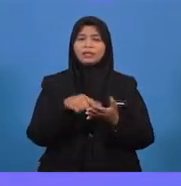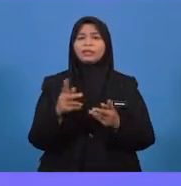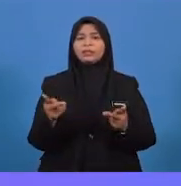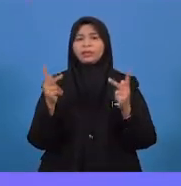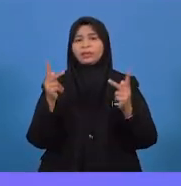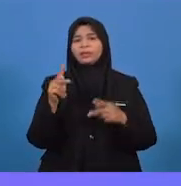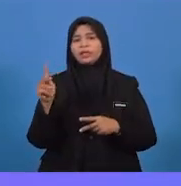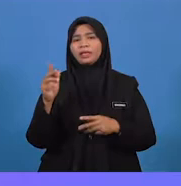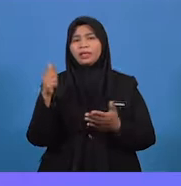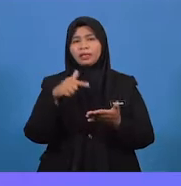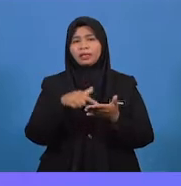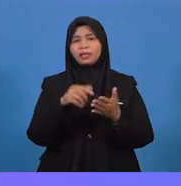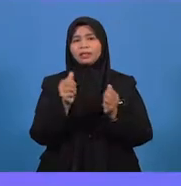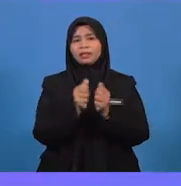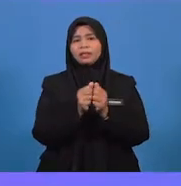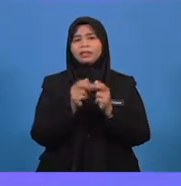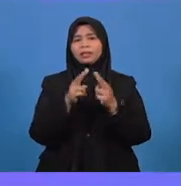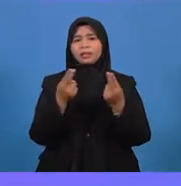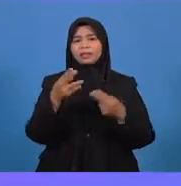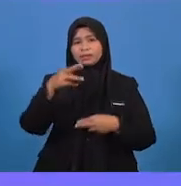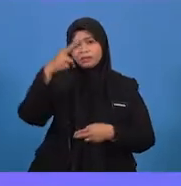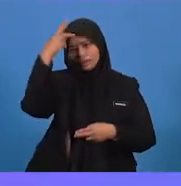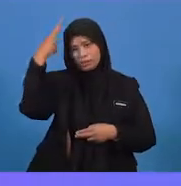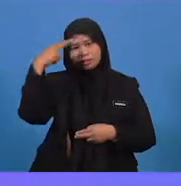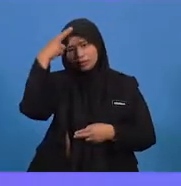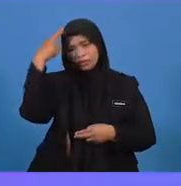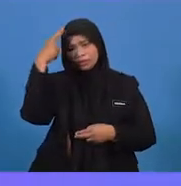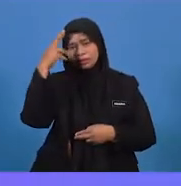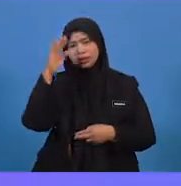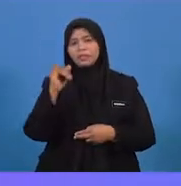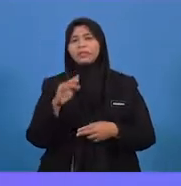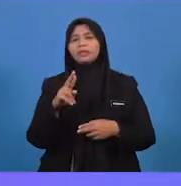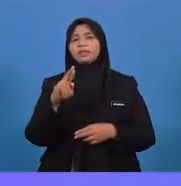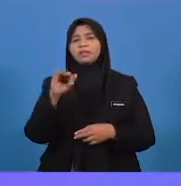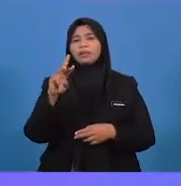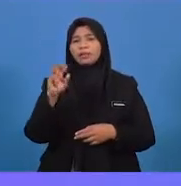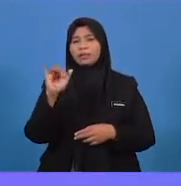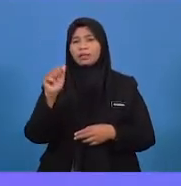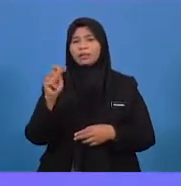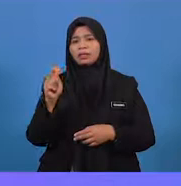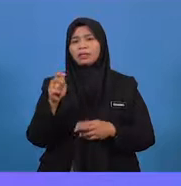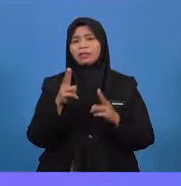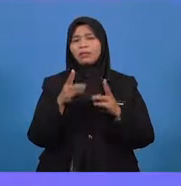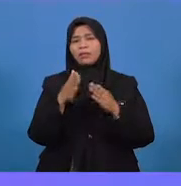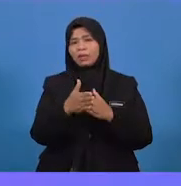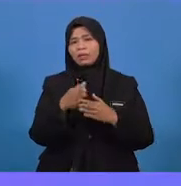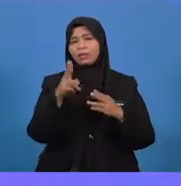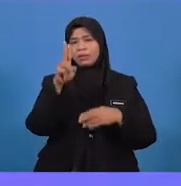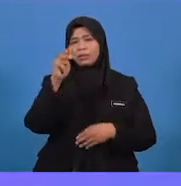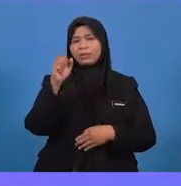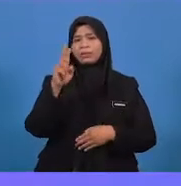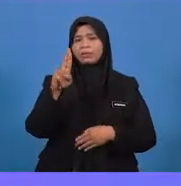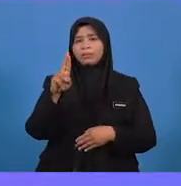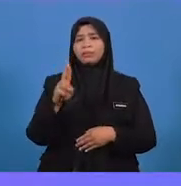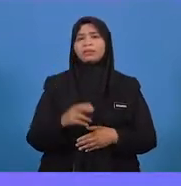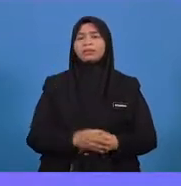dikuatkan lagi dengan sabda Rasulullah sallallahu alaihi wasallam yang diriwayatkan oleh Umar bin Al-Khattab